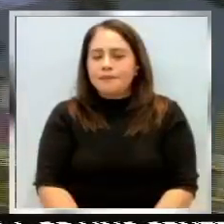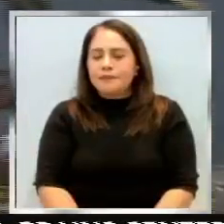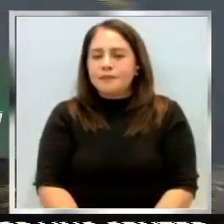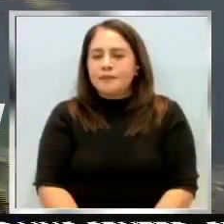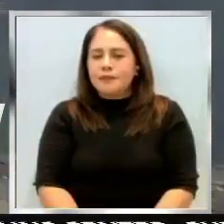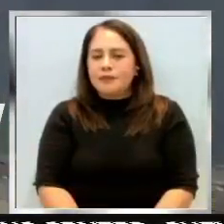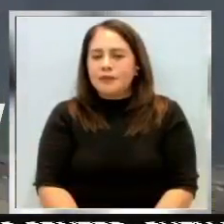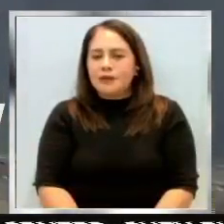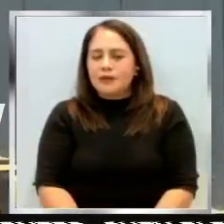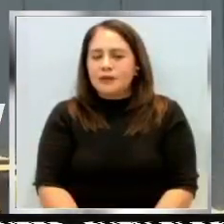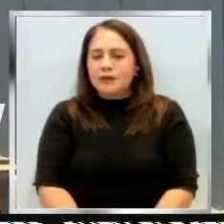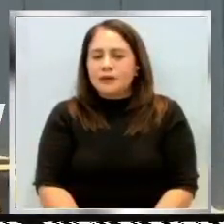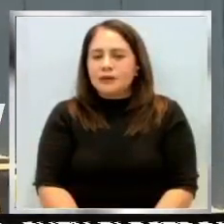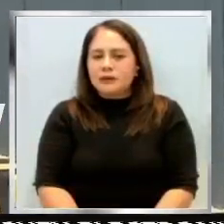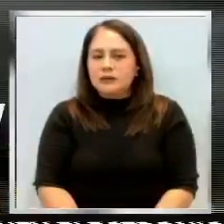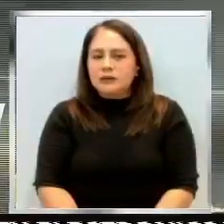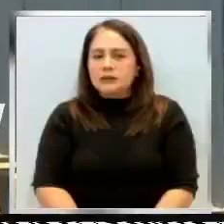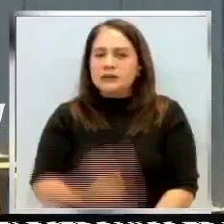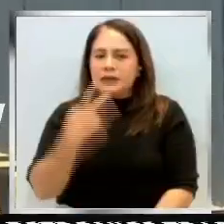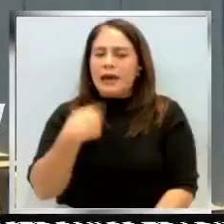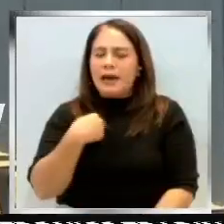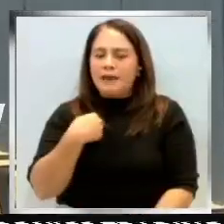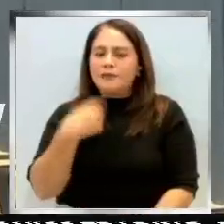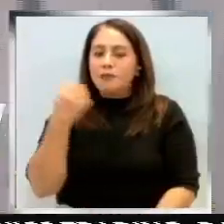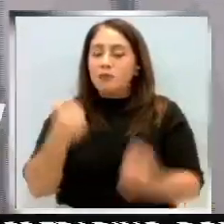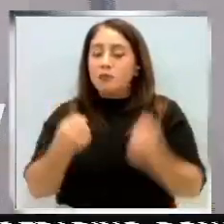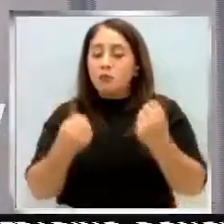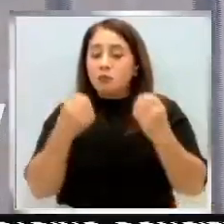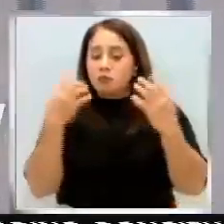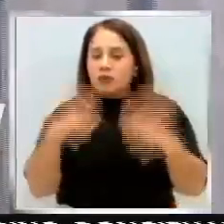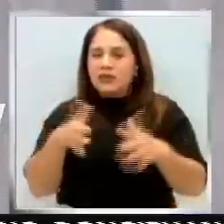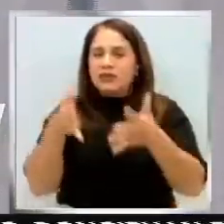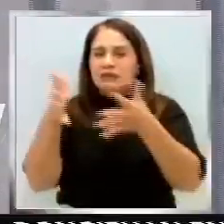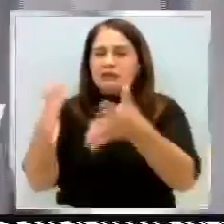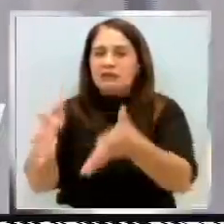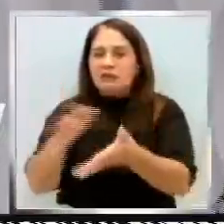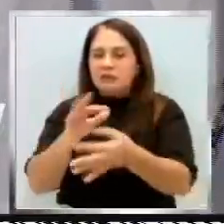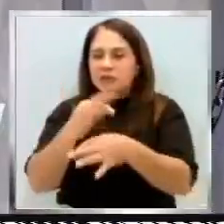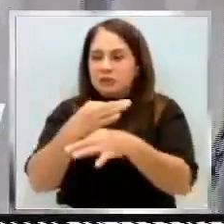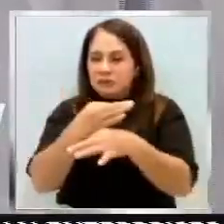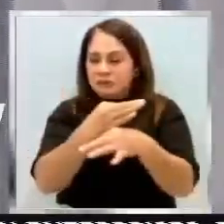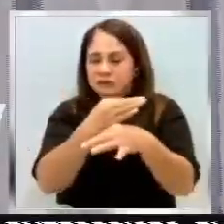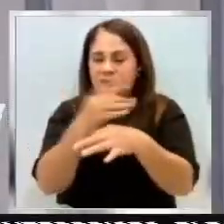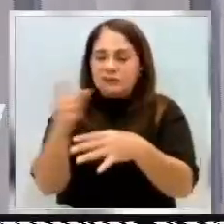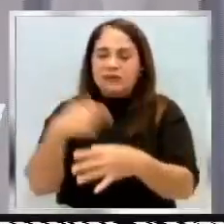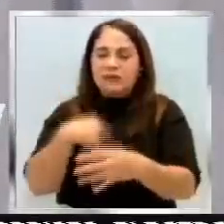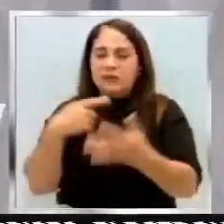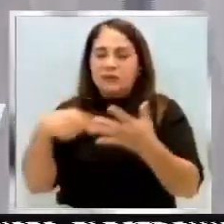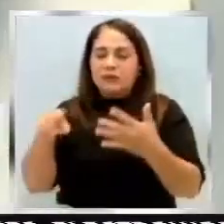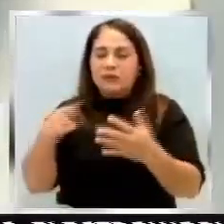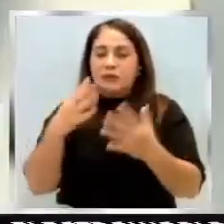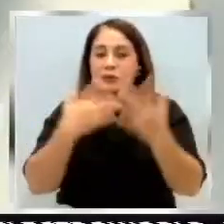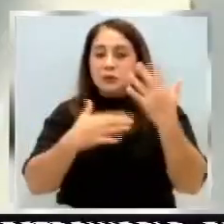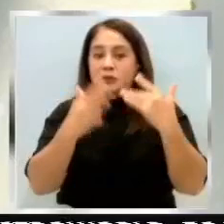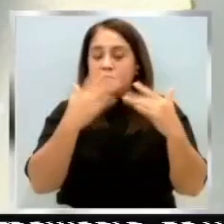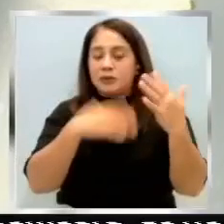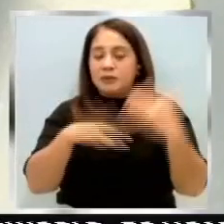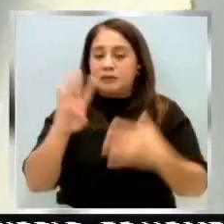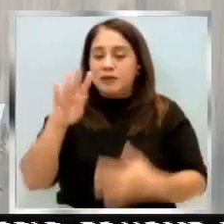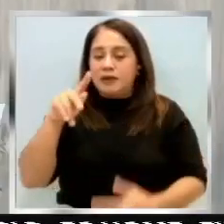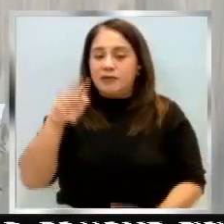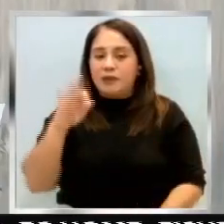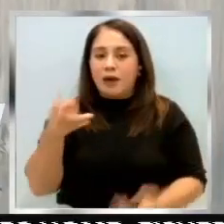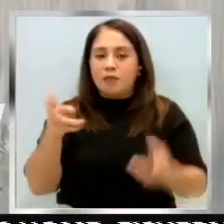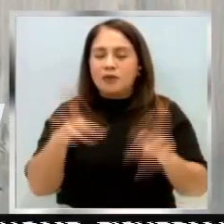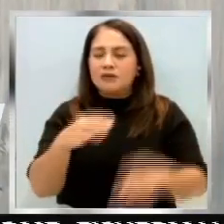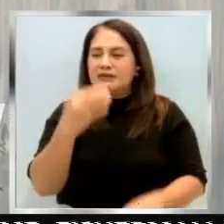May nakikitang indikasyon ng posibleng kapabayaan sa maintenance ang mga investigador ng Bureau of Fire Protection o BFP sa nangyaring ammonia leak sa